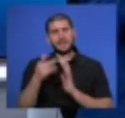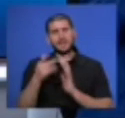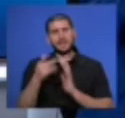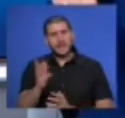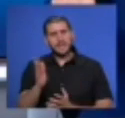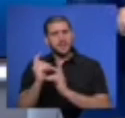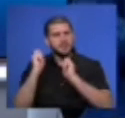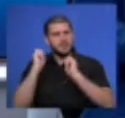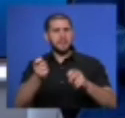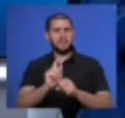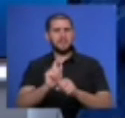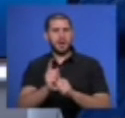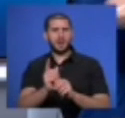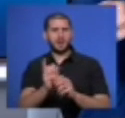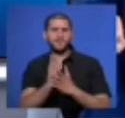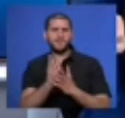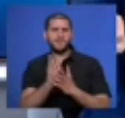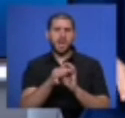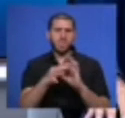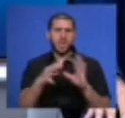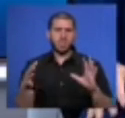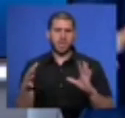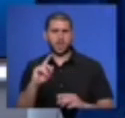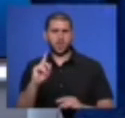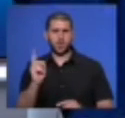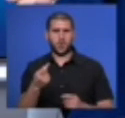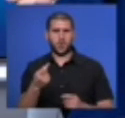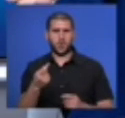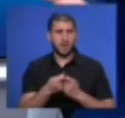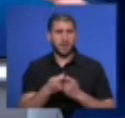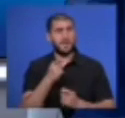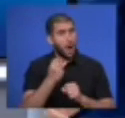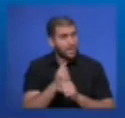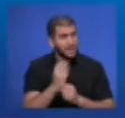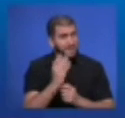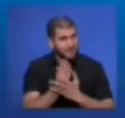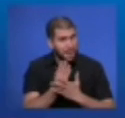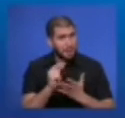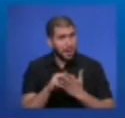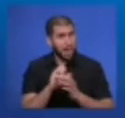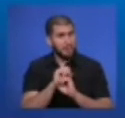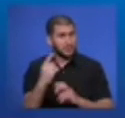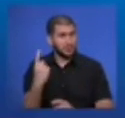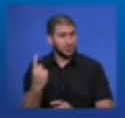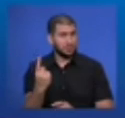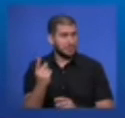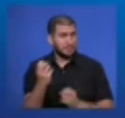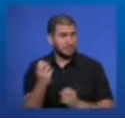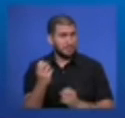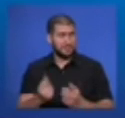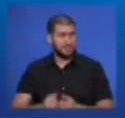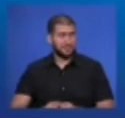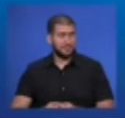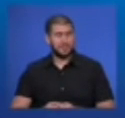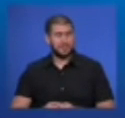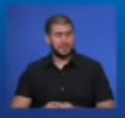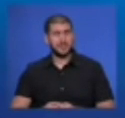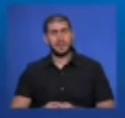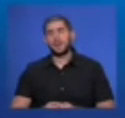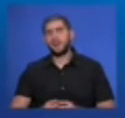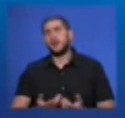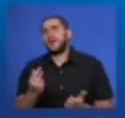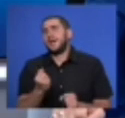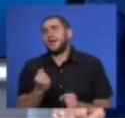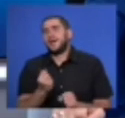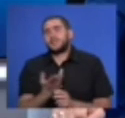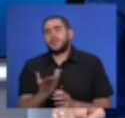ישר כדי לנתק את, לנתק לא, את אני הקשר. לא, נראה לי שלאחרונה זה עבר. הוא עשה את זה, תקוות הפרסום, זה פשוט דבר מדהים. כן. אין מה לעשות.